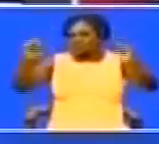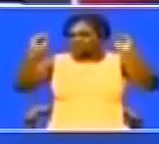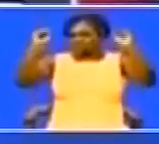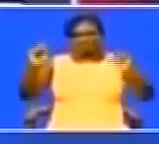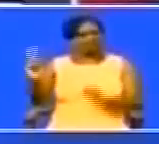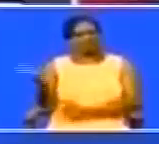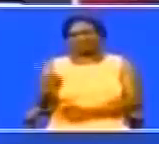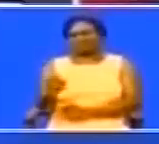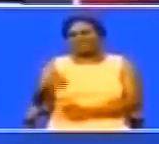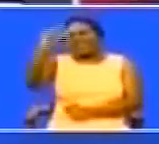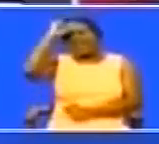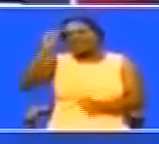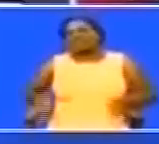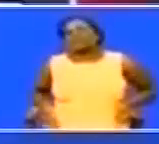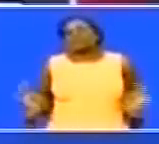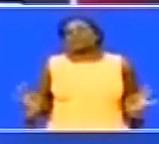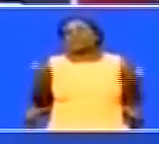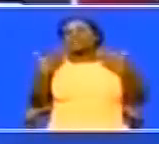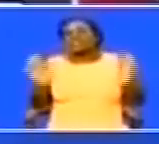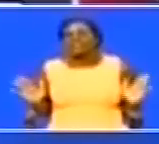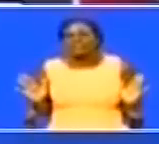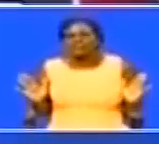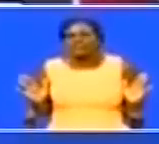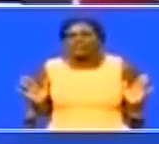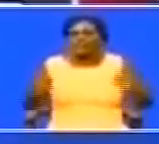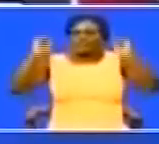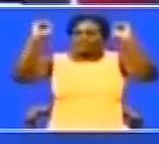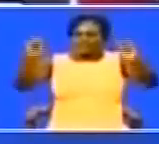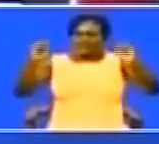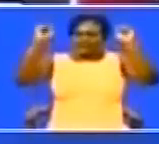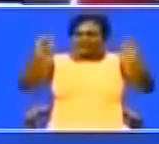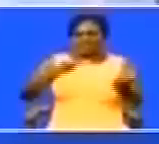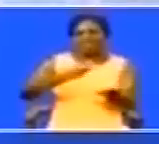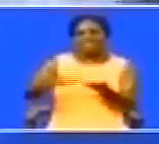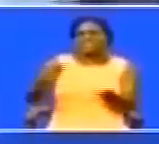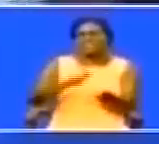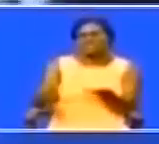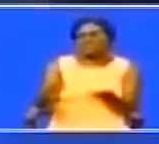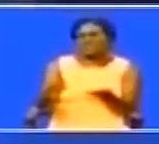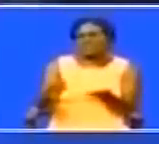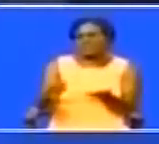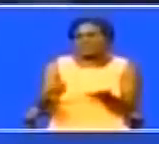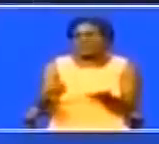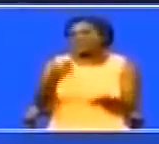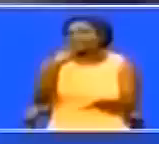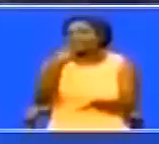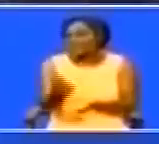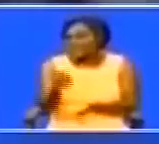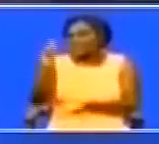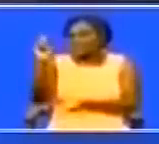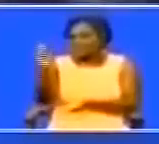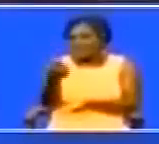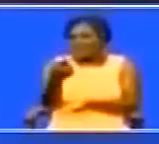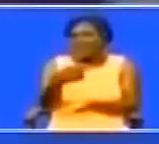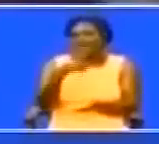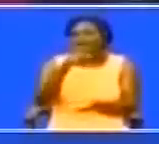but because the government is broke. The strike is the excuse. Swala ambalo anasema kuwa Kenya imeongeza